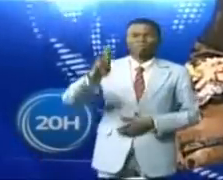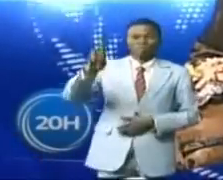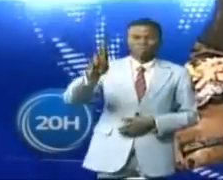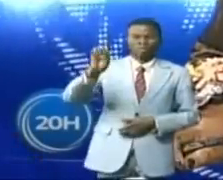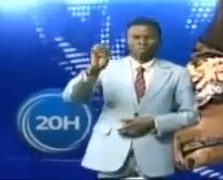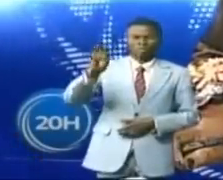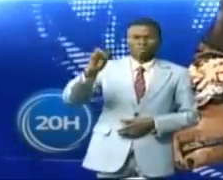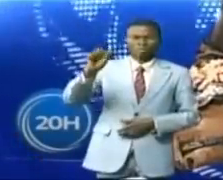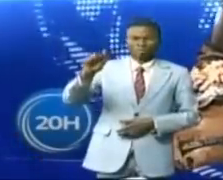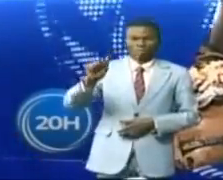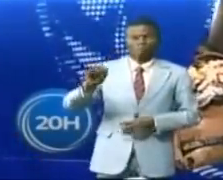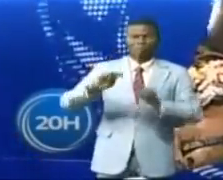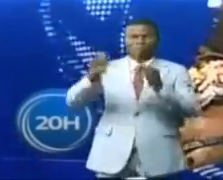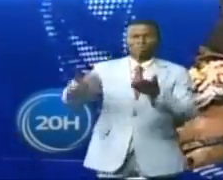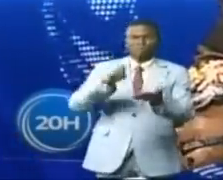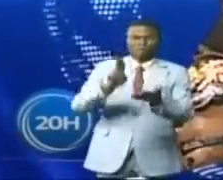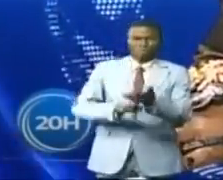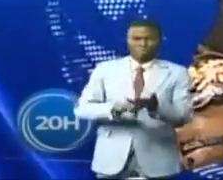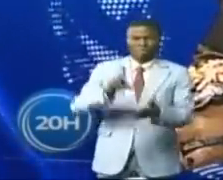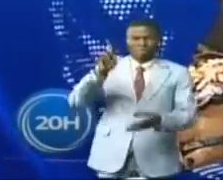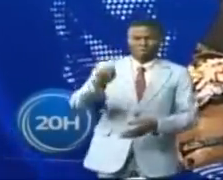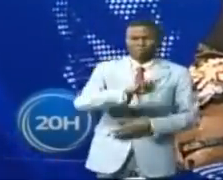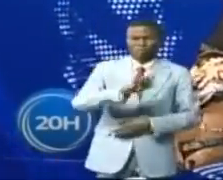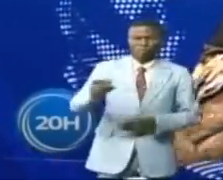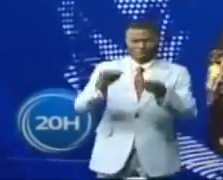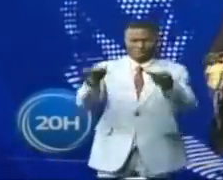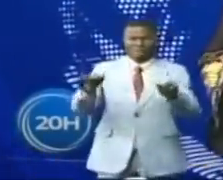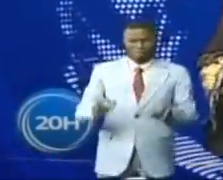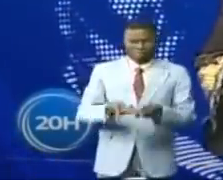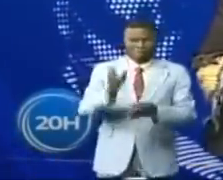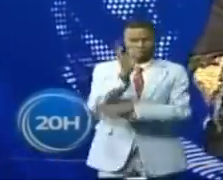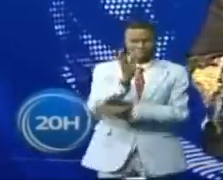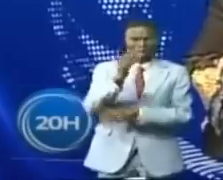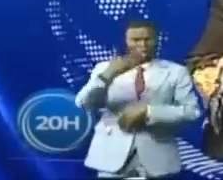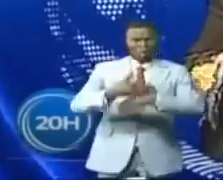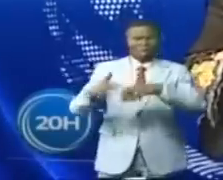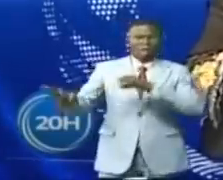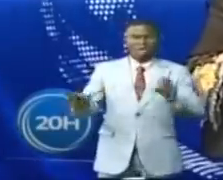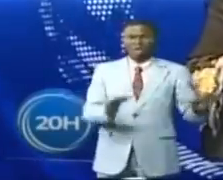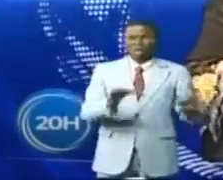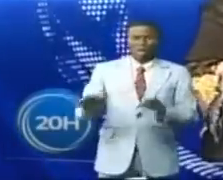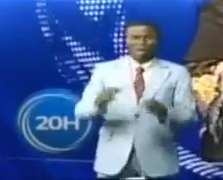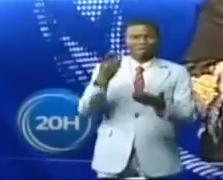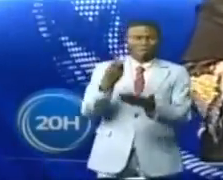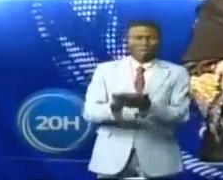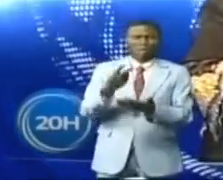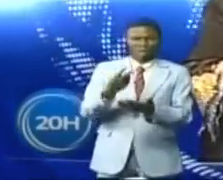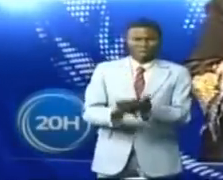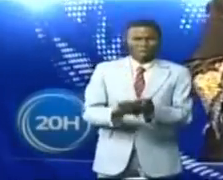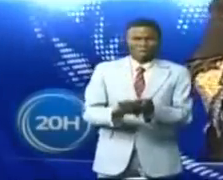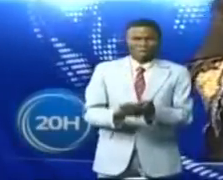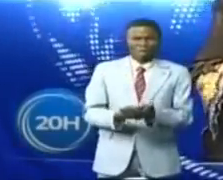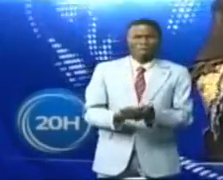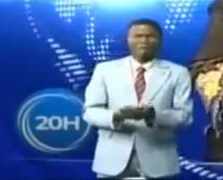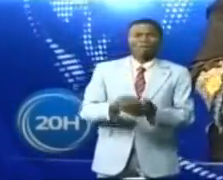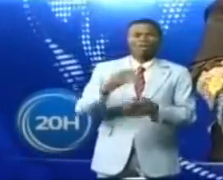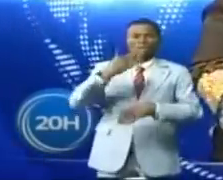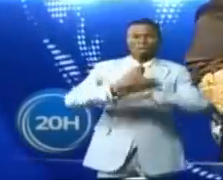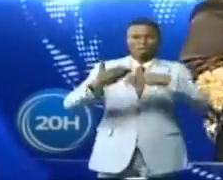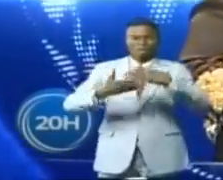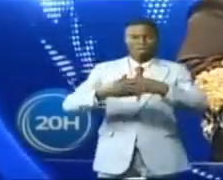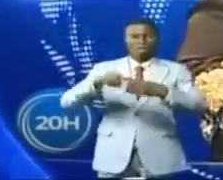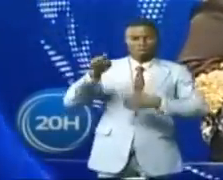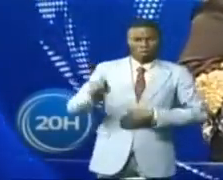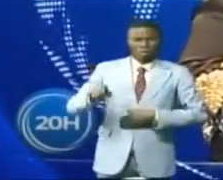Kinshasa. L'accord est signé. 20 000 places modulables pour spectacles et manifestations sportives. C'est l'une des infrastructures à